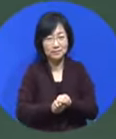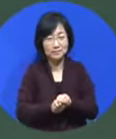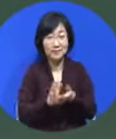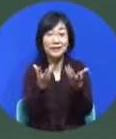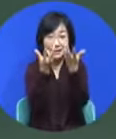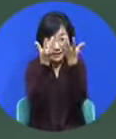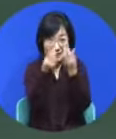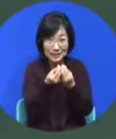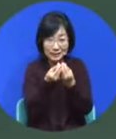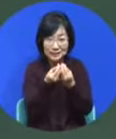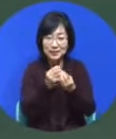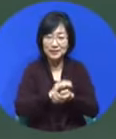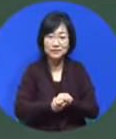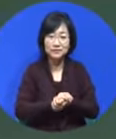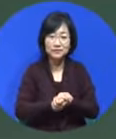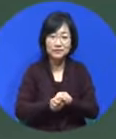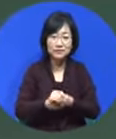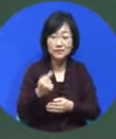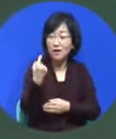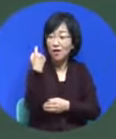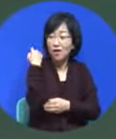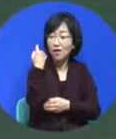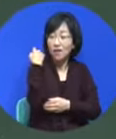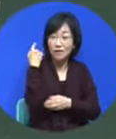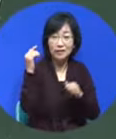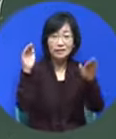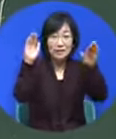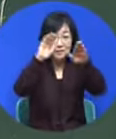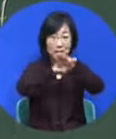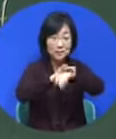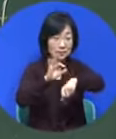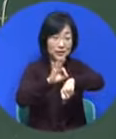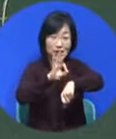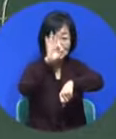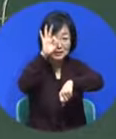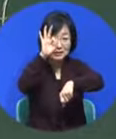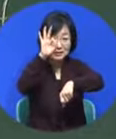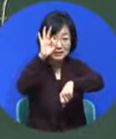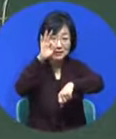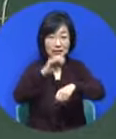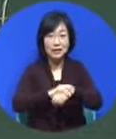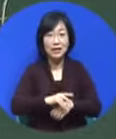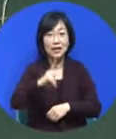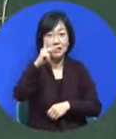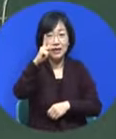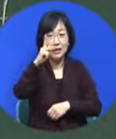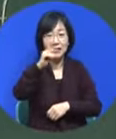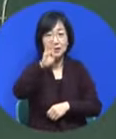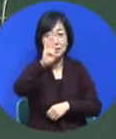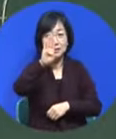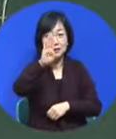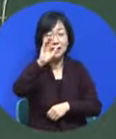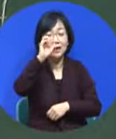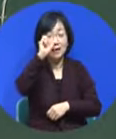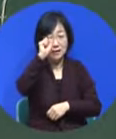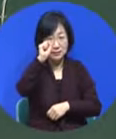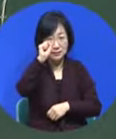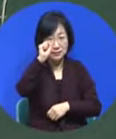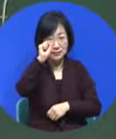들겠습니다 어제 밤 10시에 여러분 KBS 주기철 목사에 관한 자료를을